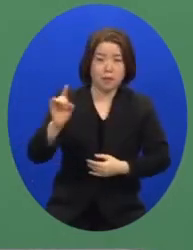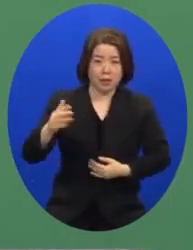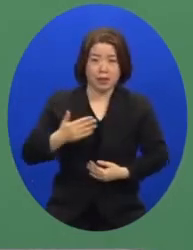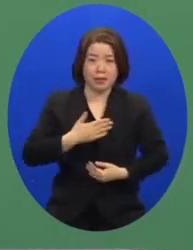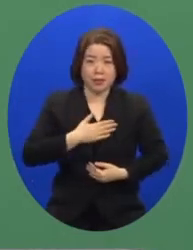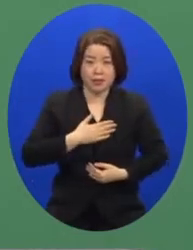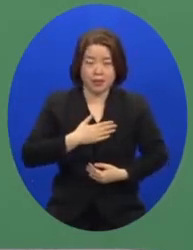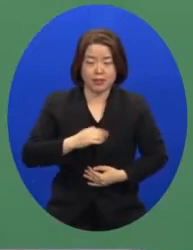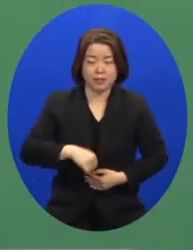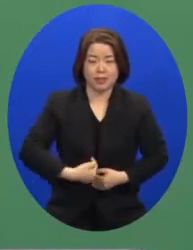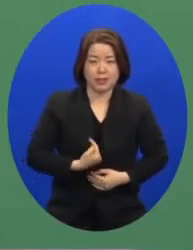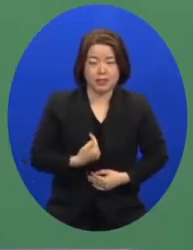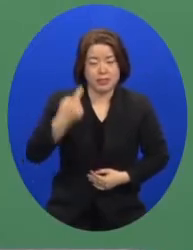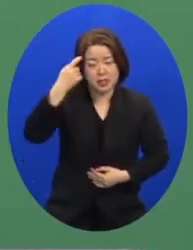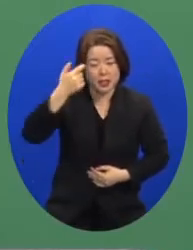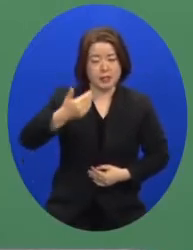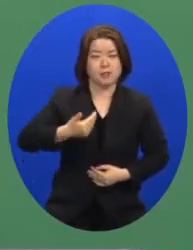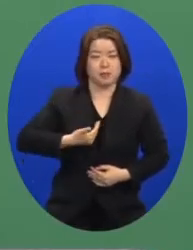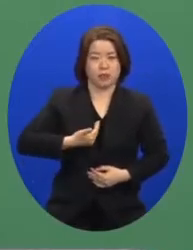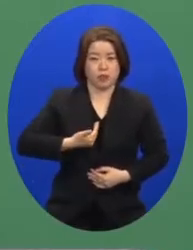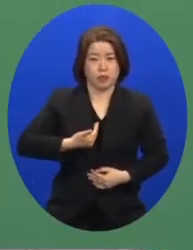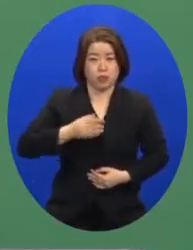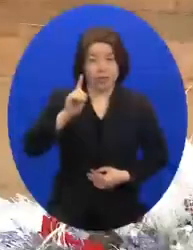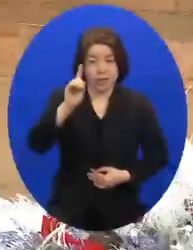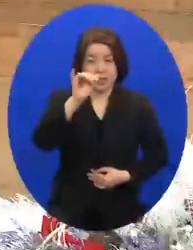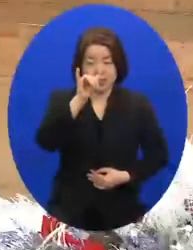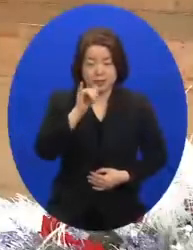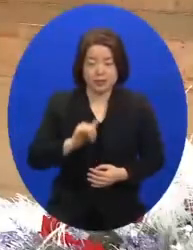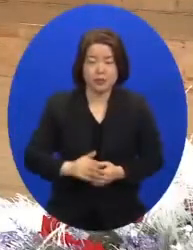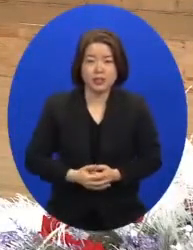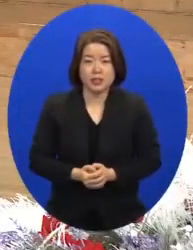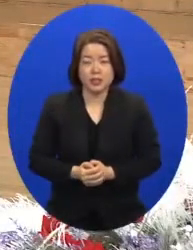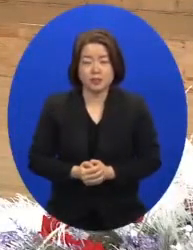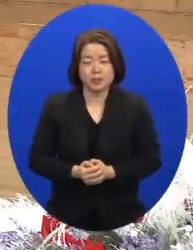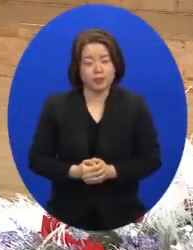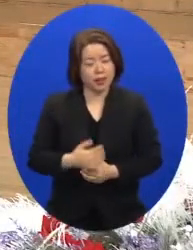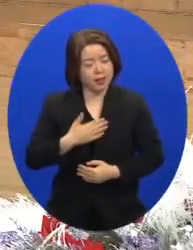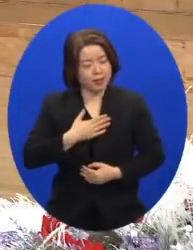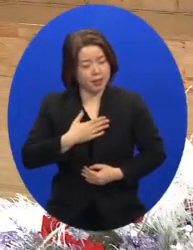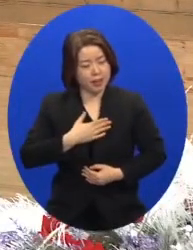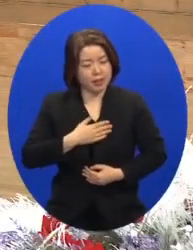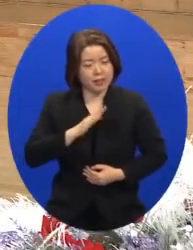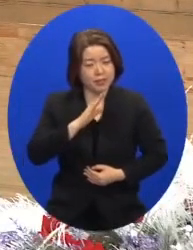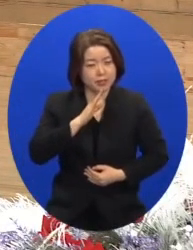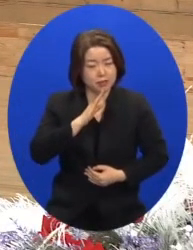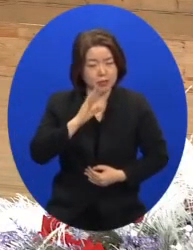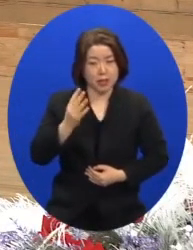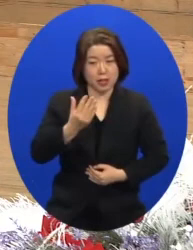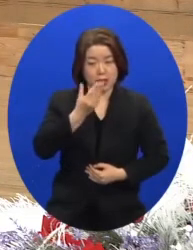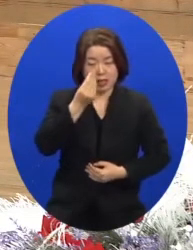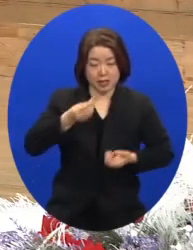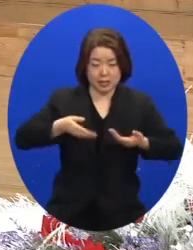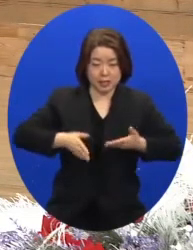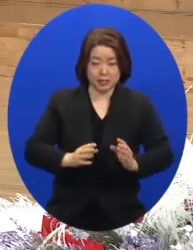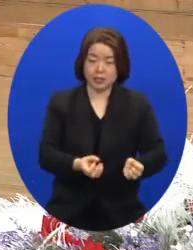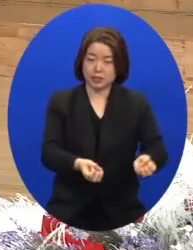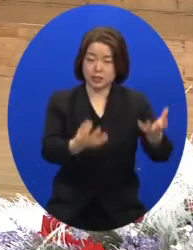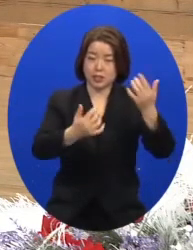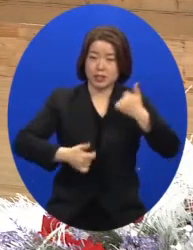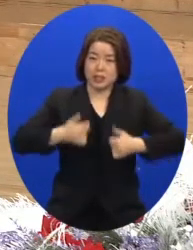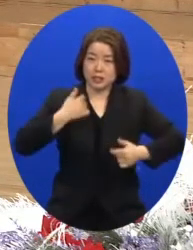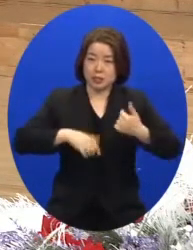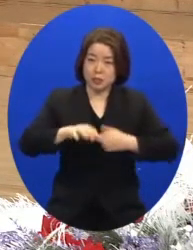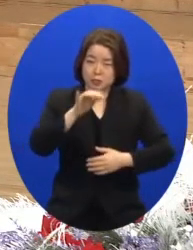저 자신에게 묻는 질문이 있습니다 너는 정말 성탄절이 기쁜 야 하는 겁니다